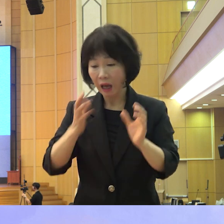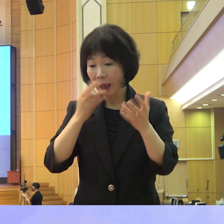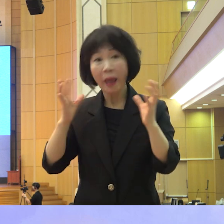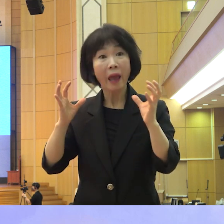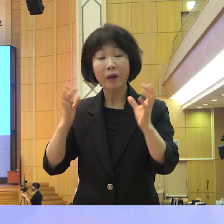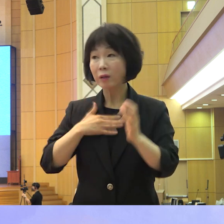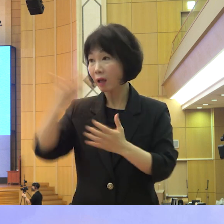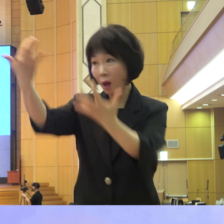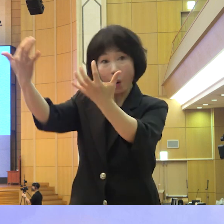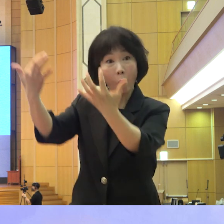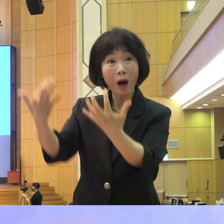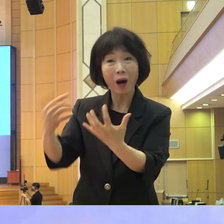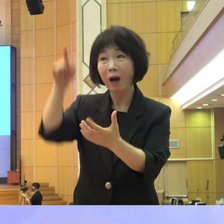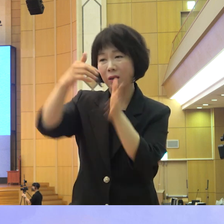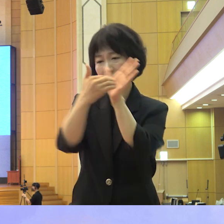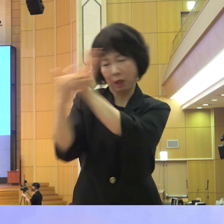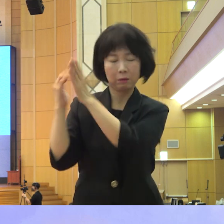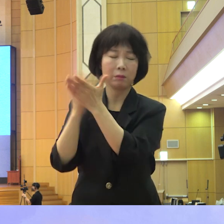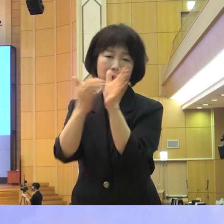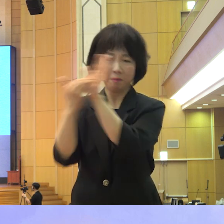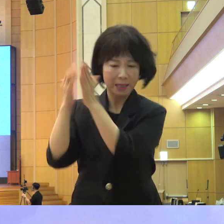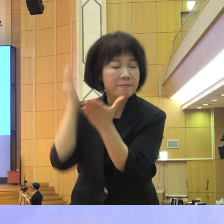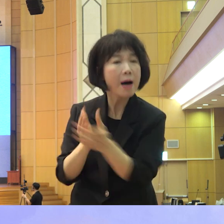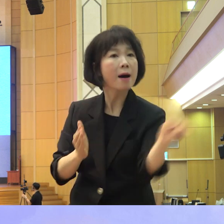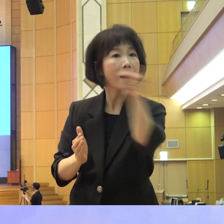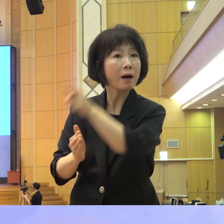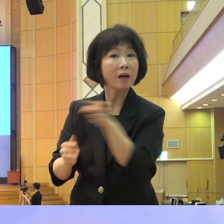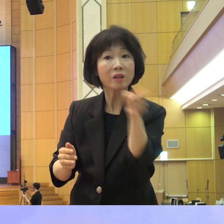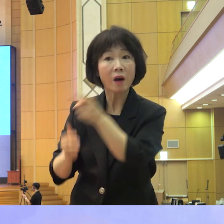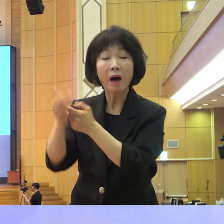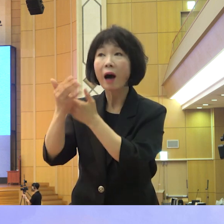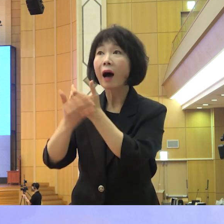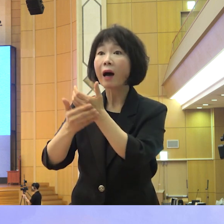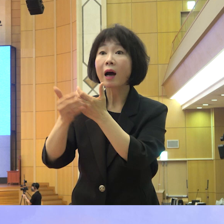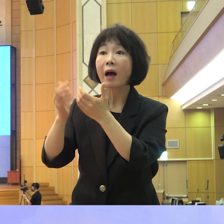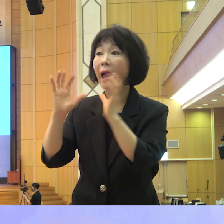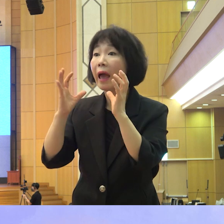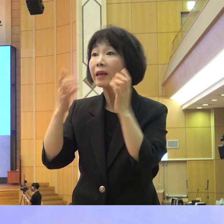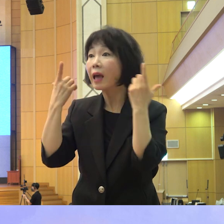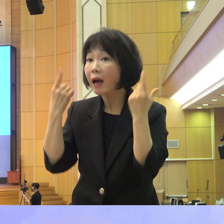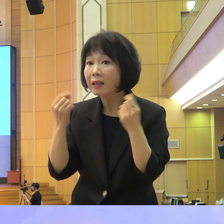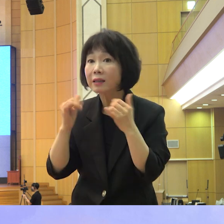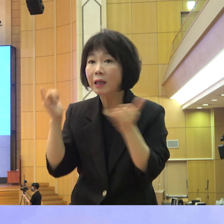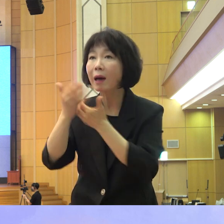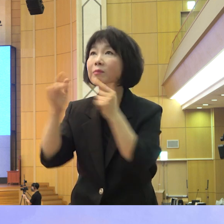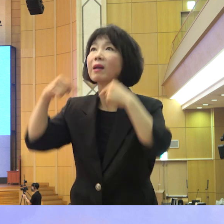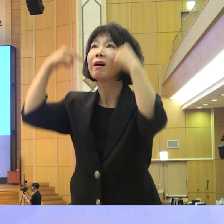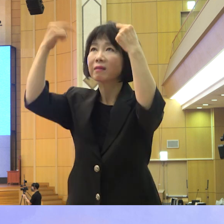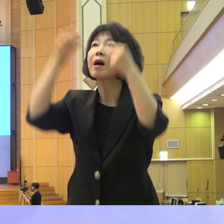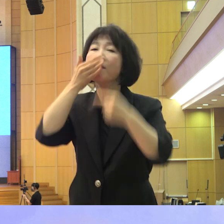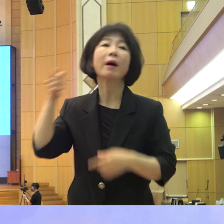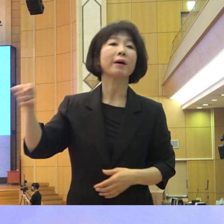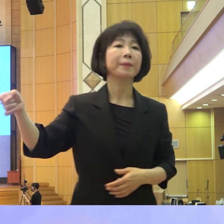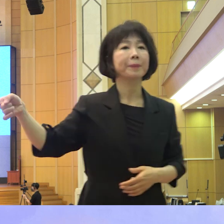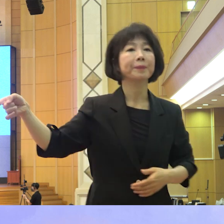어린아이들이 내게 오는 것을 막지 마라. 천국은 어린아이와 같은 자들의